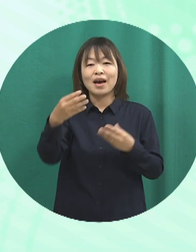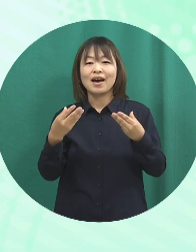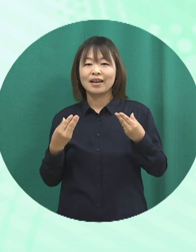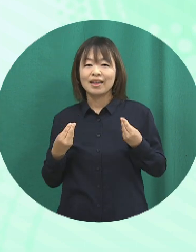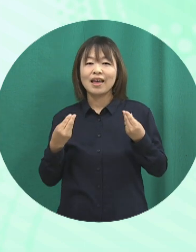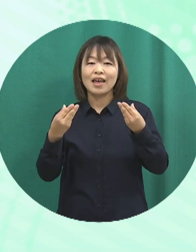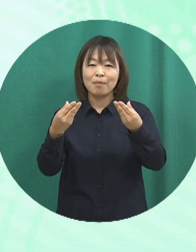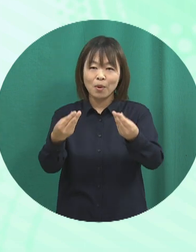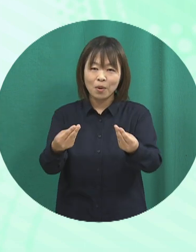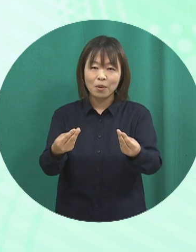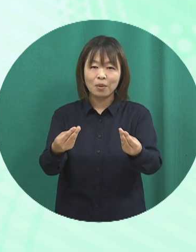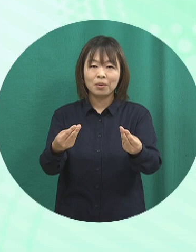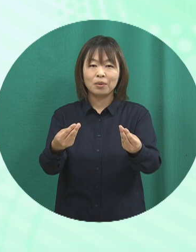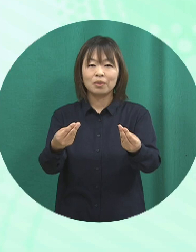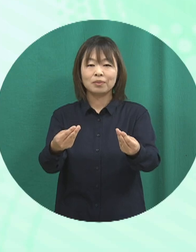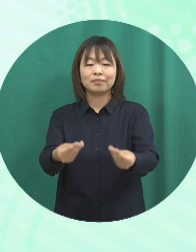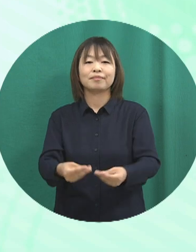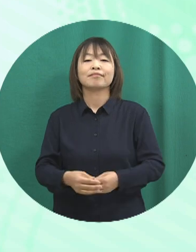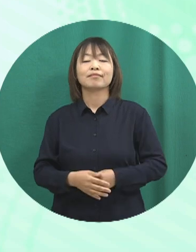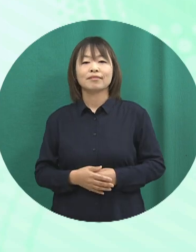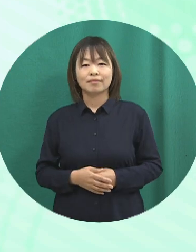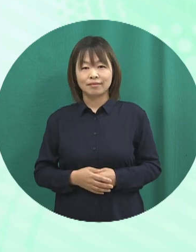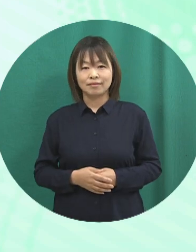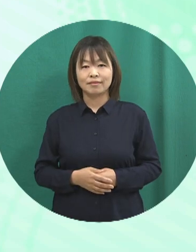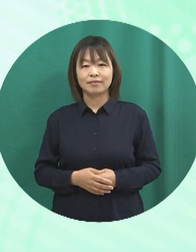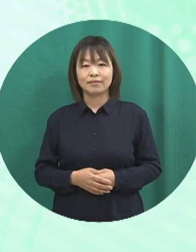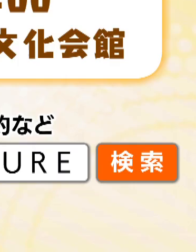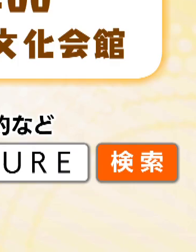つまでも。